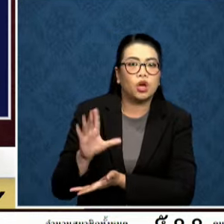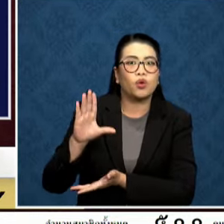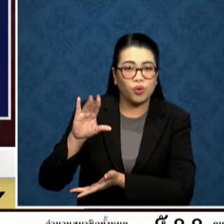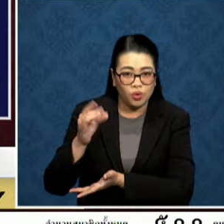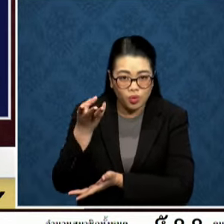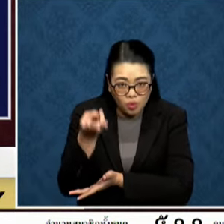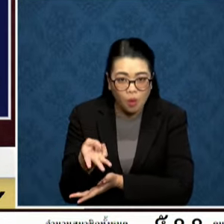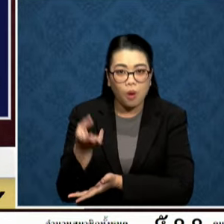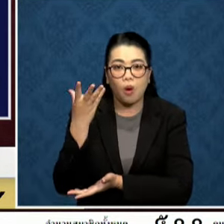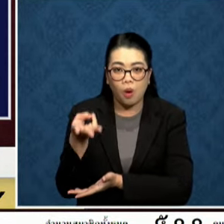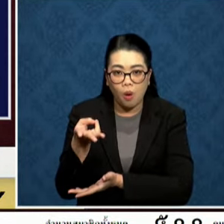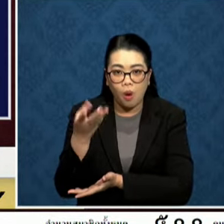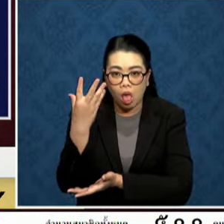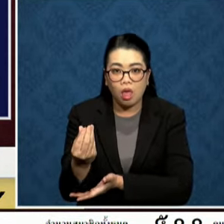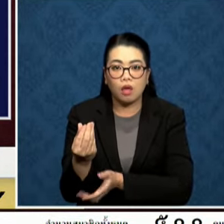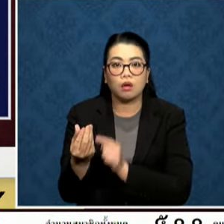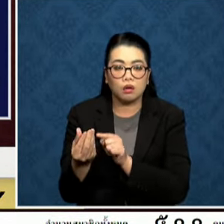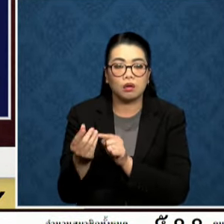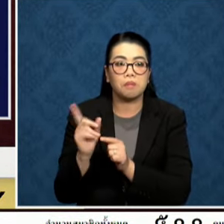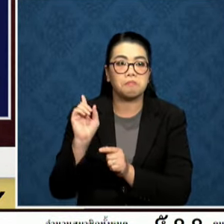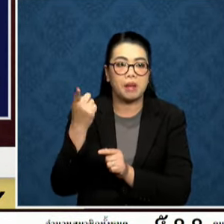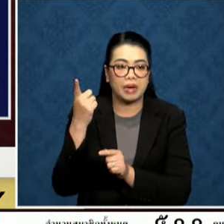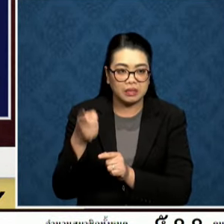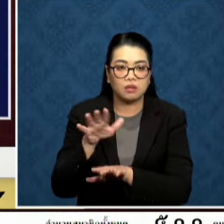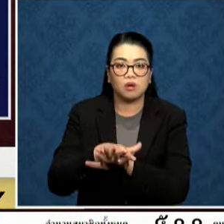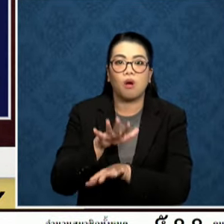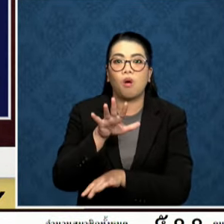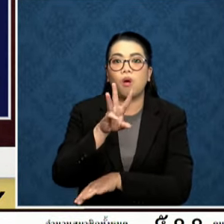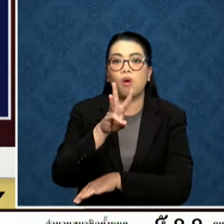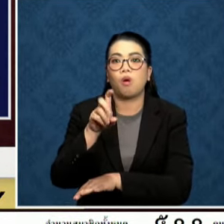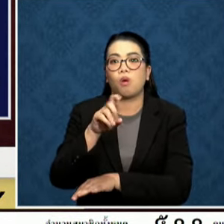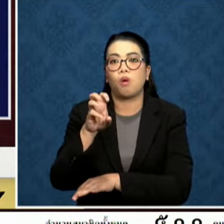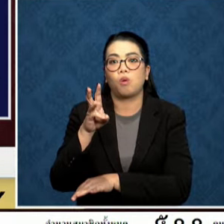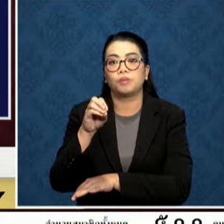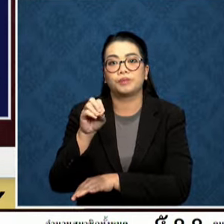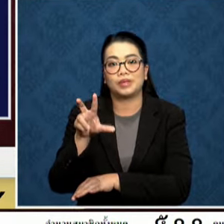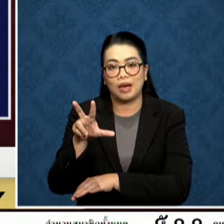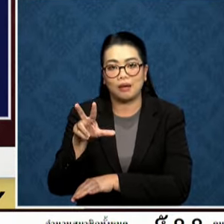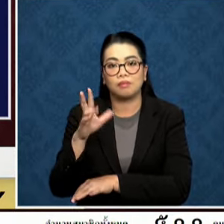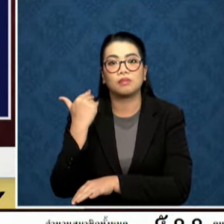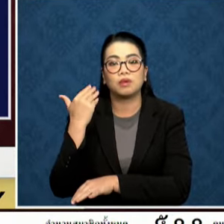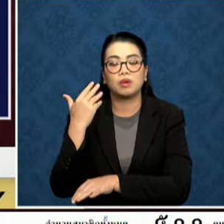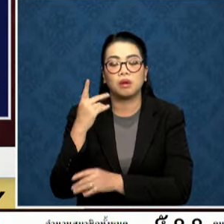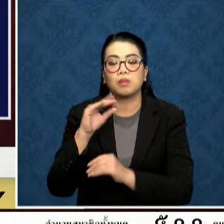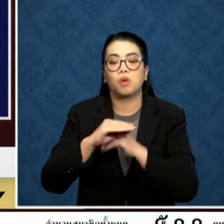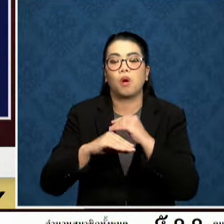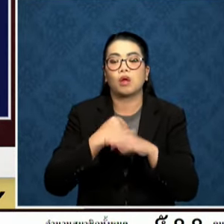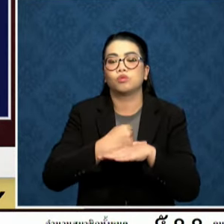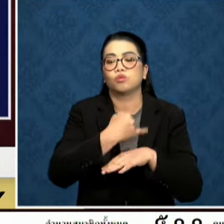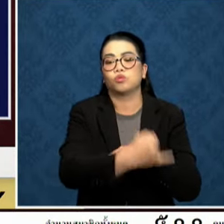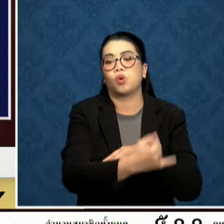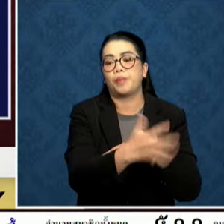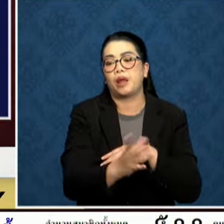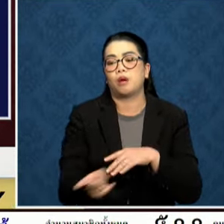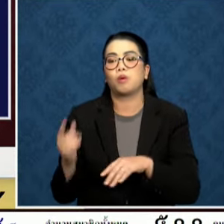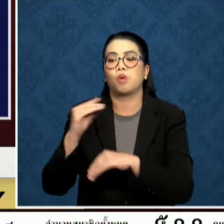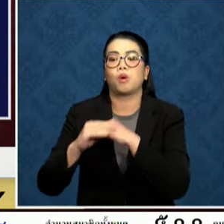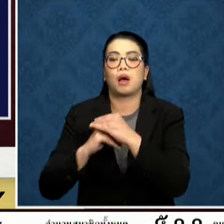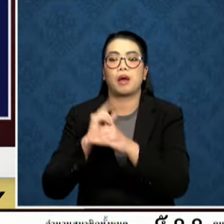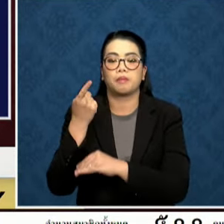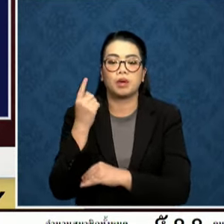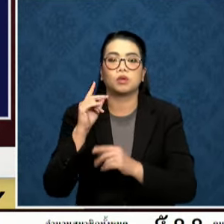โครงการใหม่แค่ 163เนี่ยก็อาจจะไม่ใช่ใหม่จริงด้วยนะคะก็อาจจะเป็นโครงการที่บังเอิญจบไปในปีที่แล้วแล้วก็มาตั้งโครงการใหม่อย่างเช่นพวกโครงการสร้างถนน